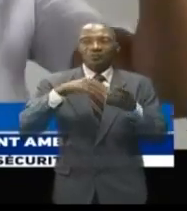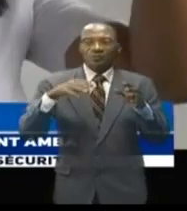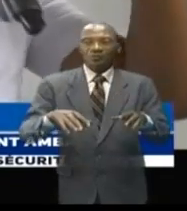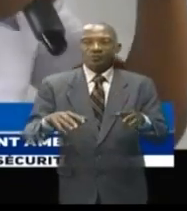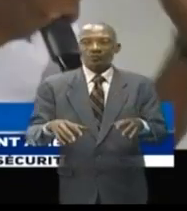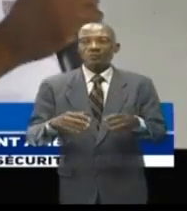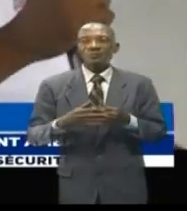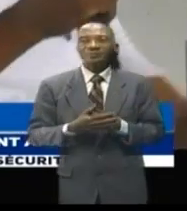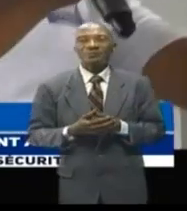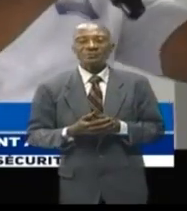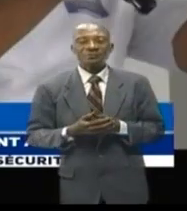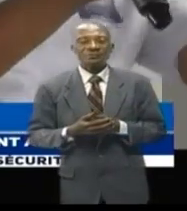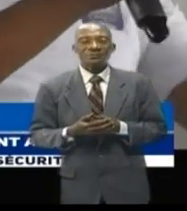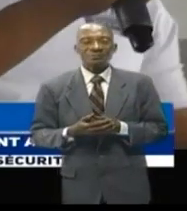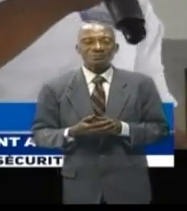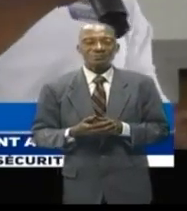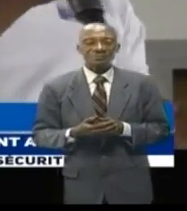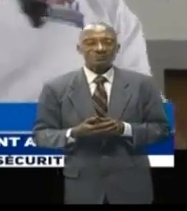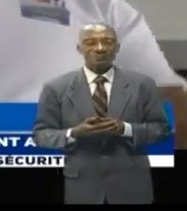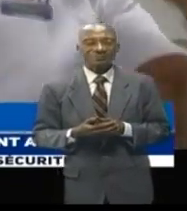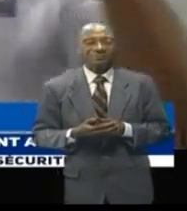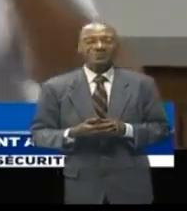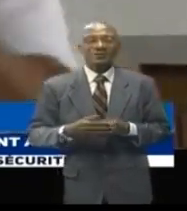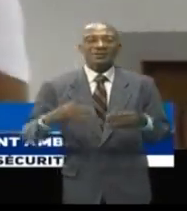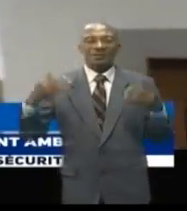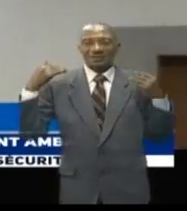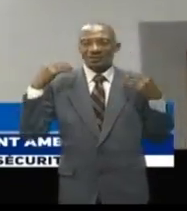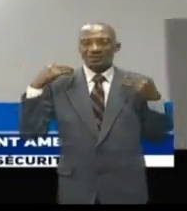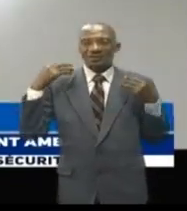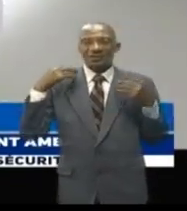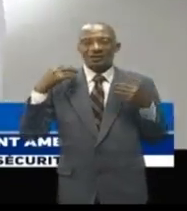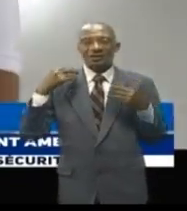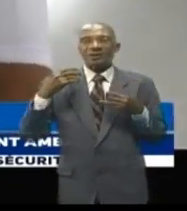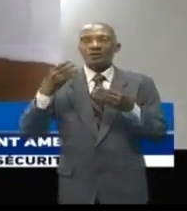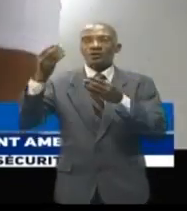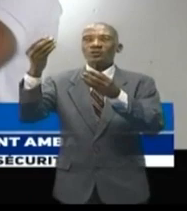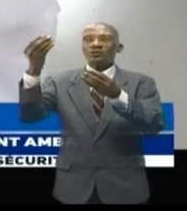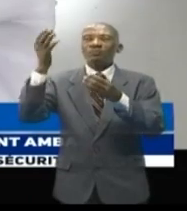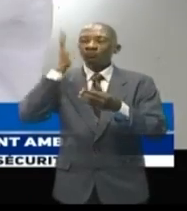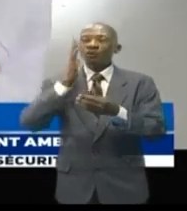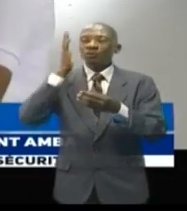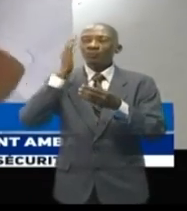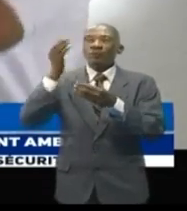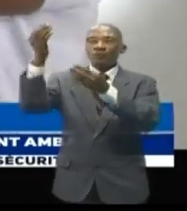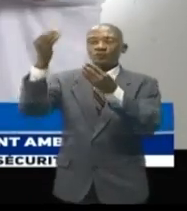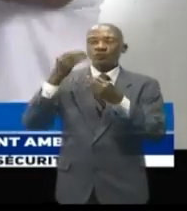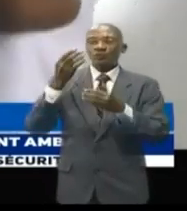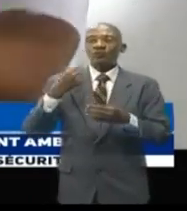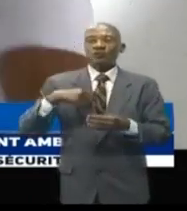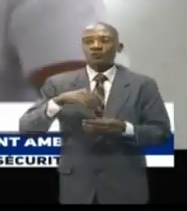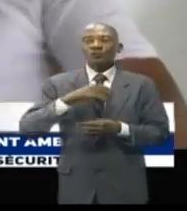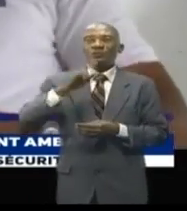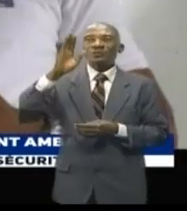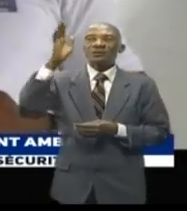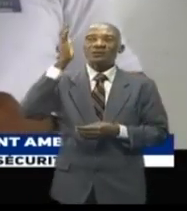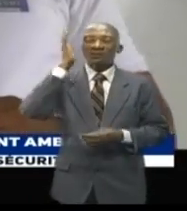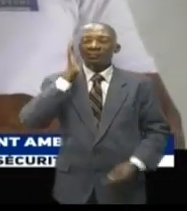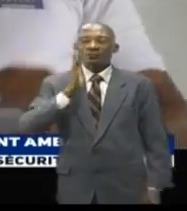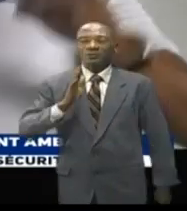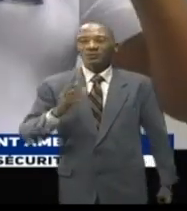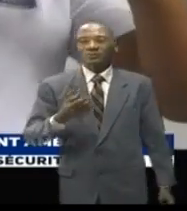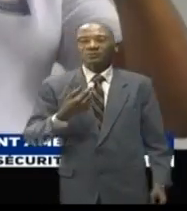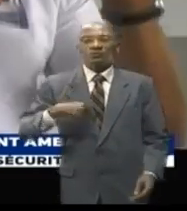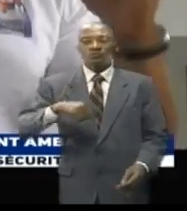puisqu'elle Seigneur renouvelle à nous sa bonté avec le souffle de vie avec l'amour nous avons prié aujourd'hui